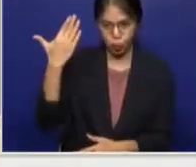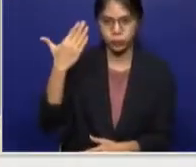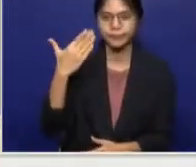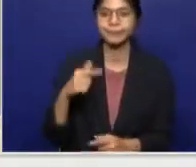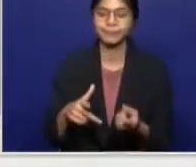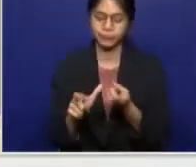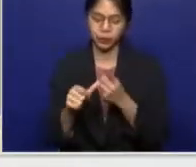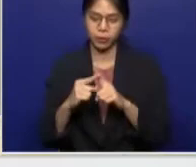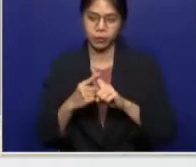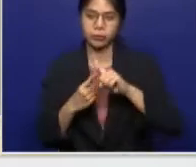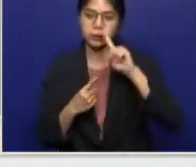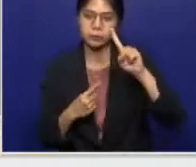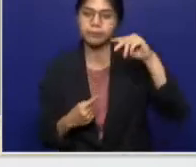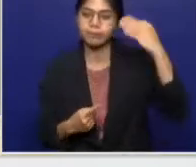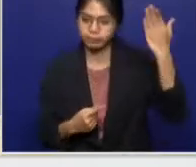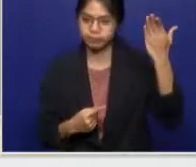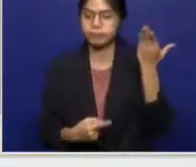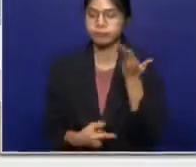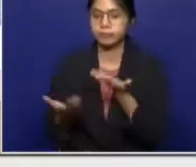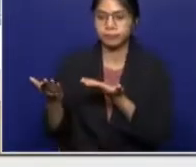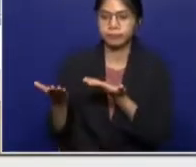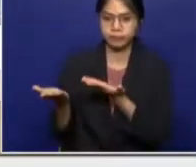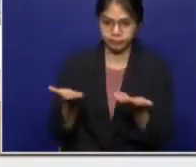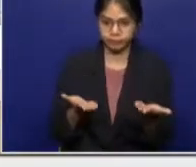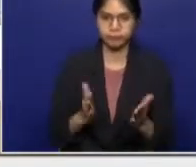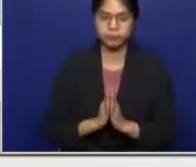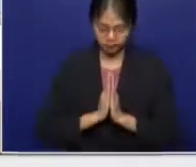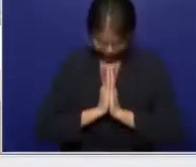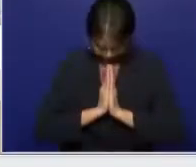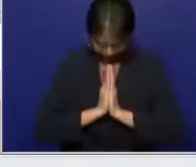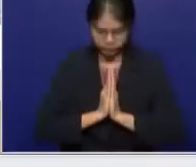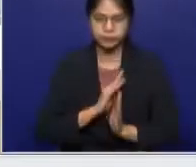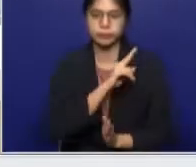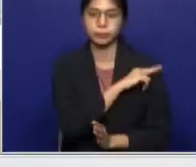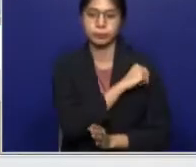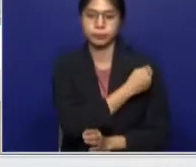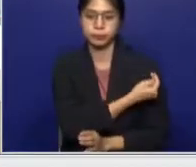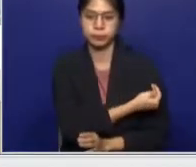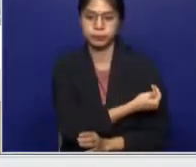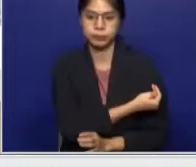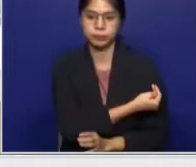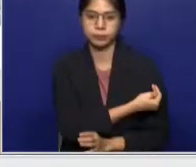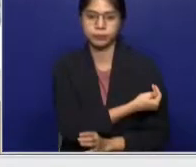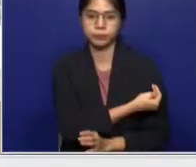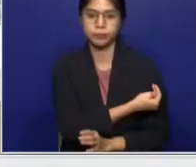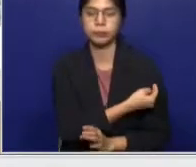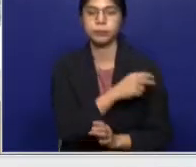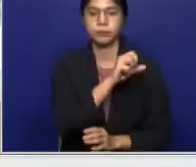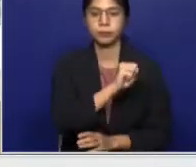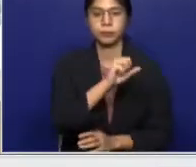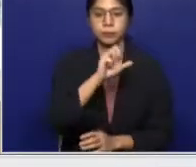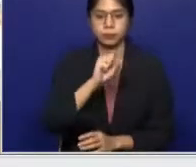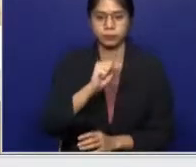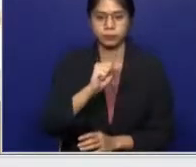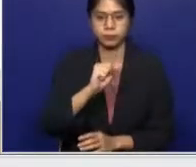ชิญท่านบัญญัติครับ ครับกราบเรียนท่านประธานสภาผู้แทนราษฎรที่เคารพกับผมนายแพทย์บัญญัติเจตนจันทร์สมาชิกสภาผู้แทนราษฎร